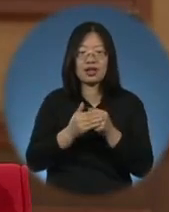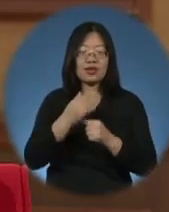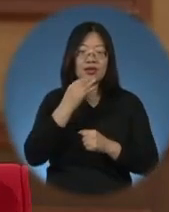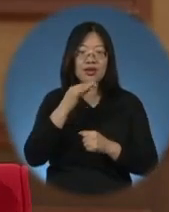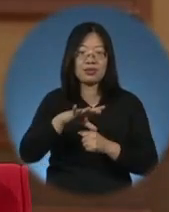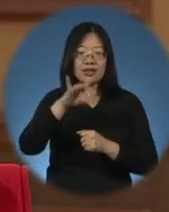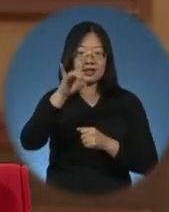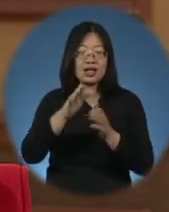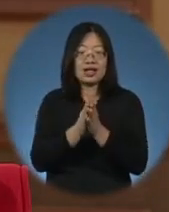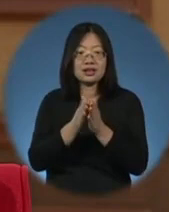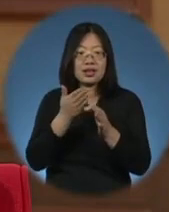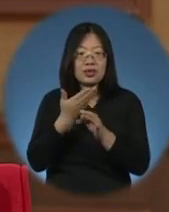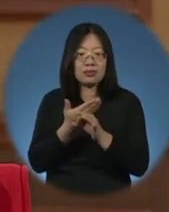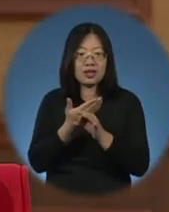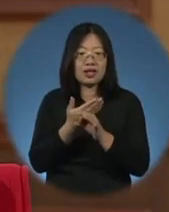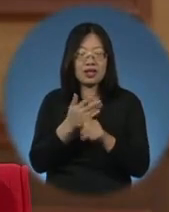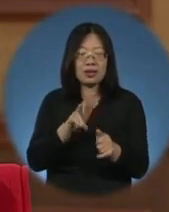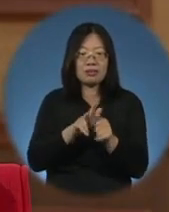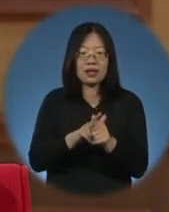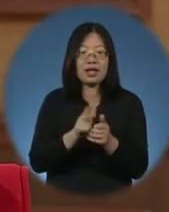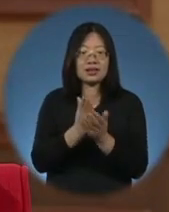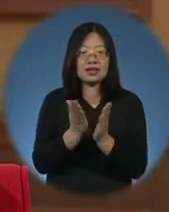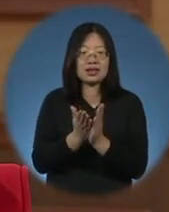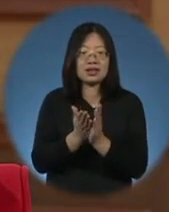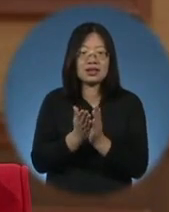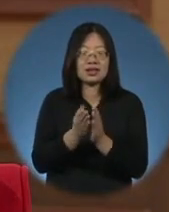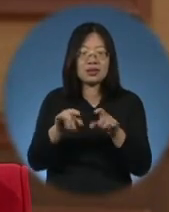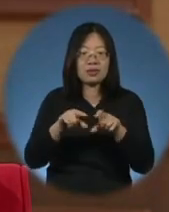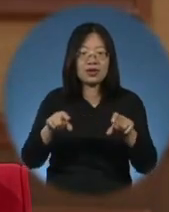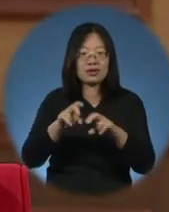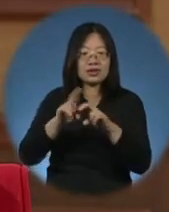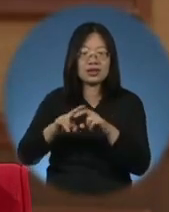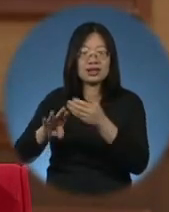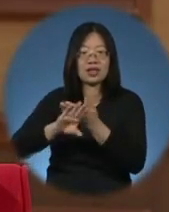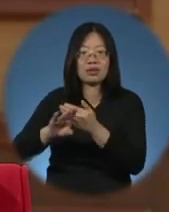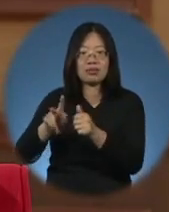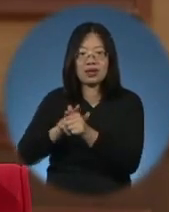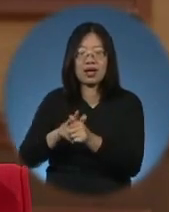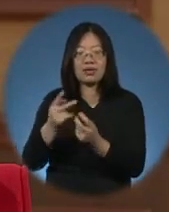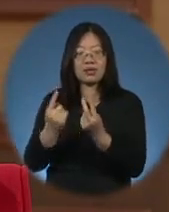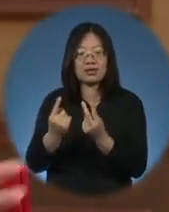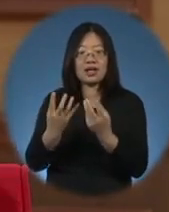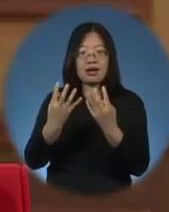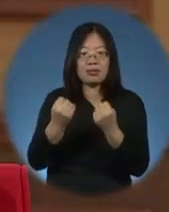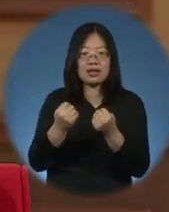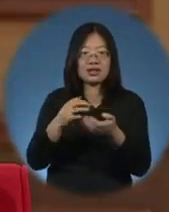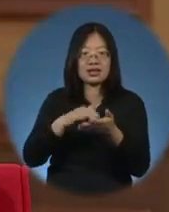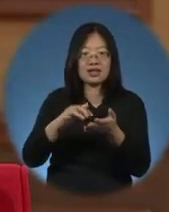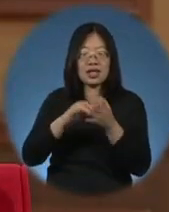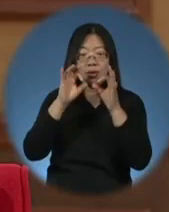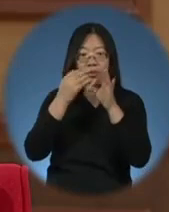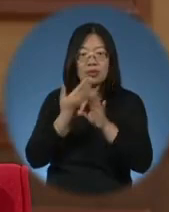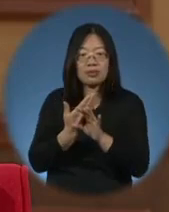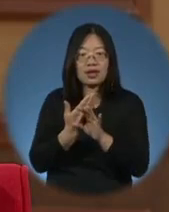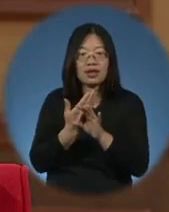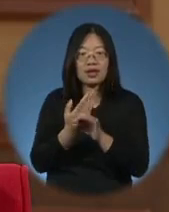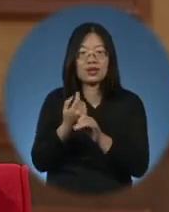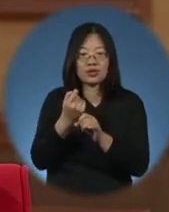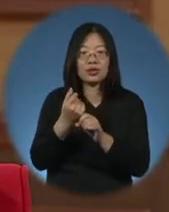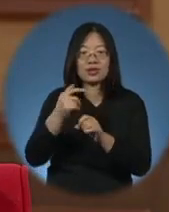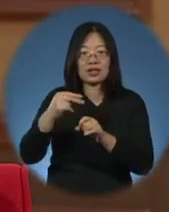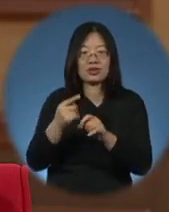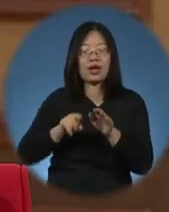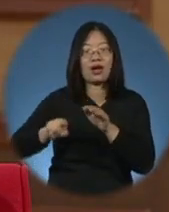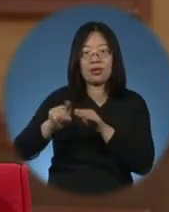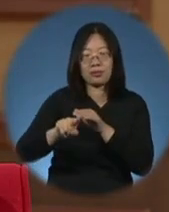당연히 먼저 시작하면은 말들의 평균 위치가 상대편 말보다는 많은 계산을 해보면 그러면 조금이라도